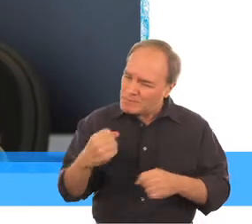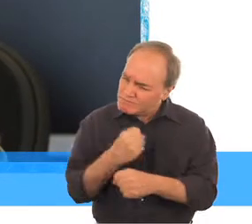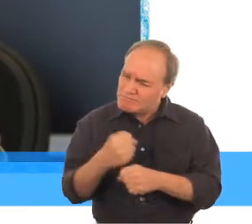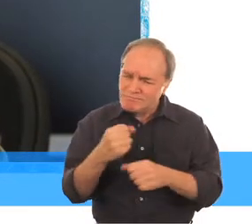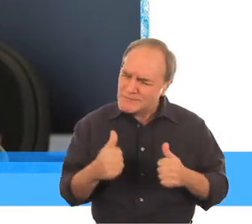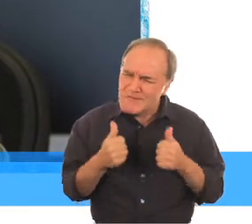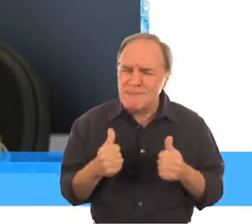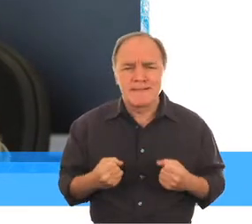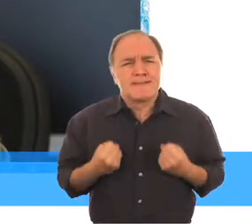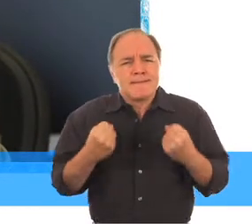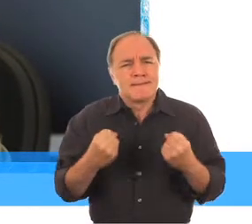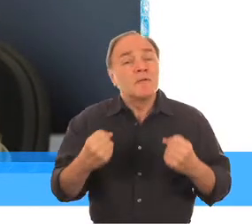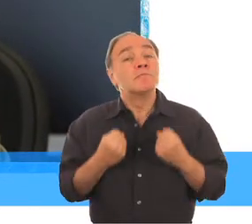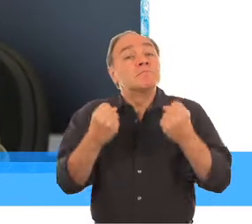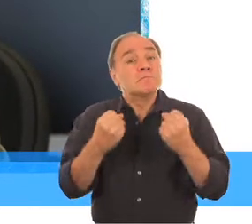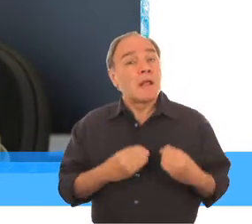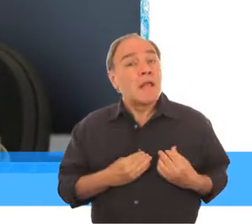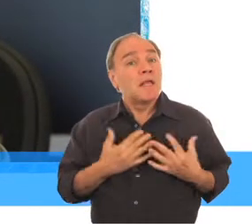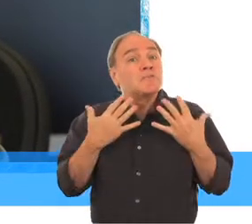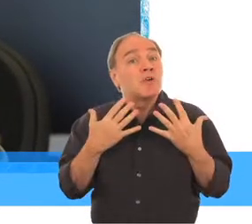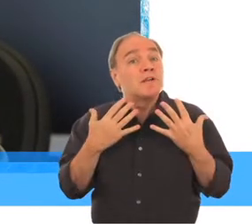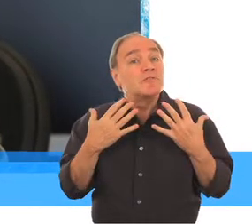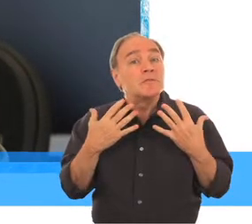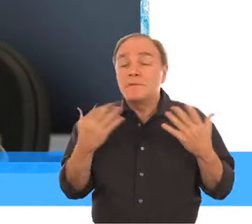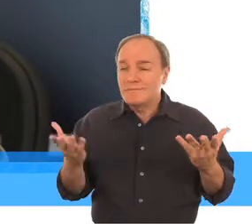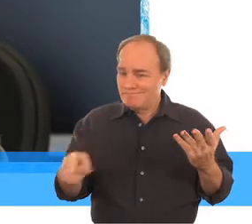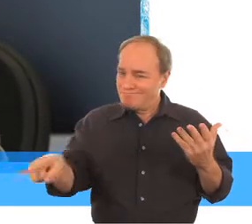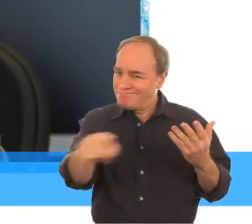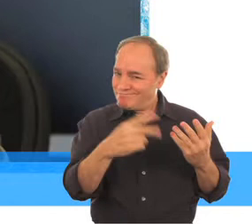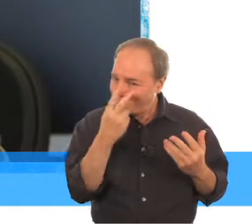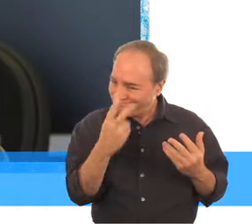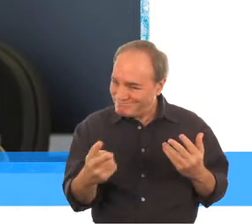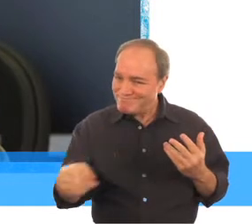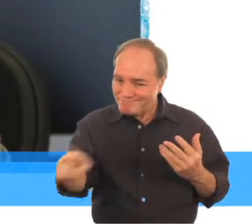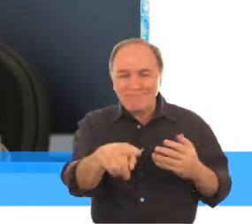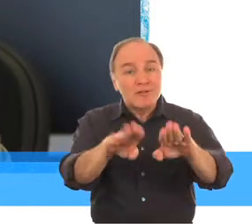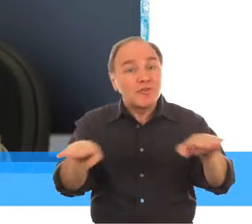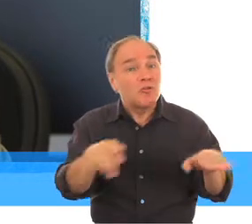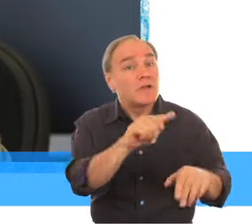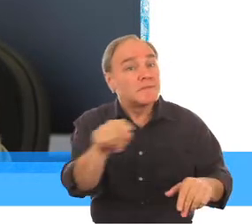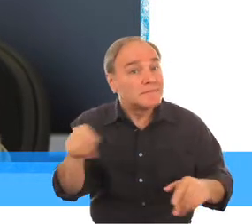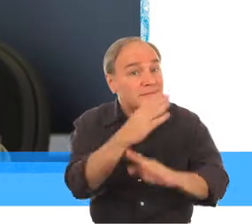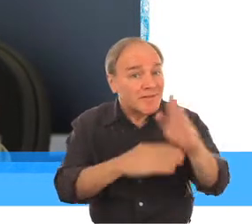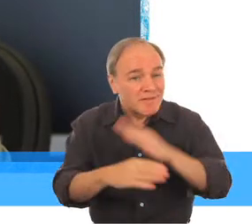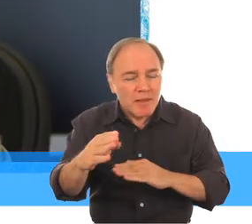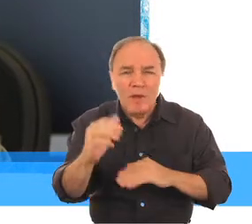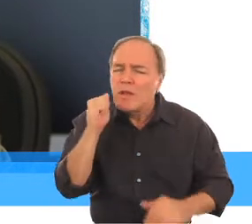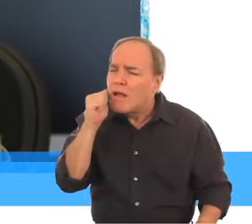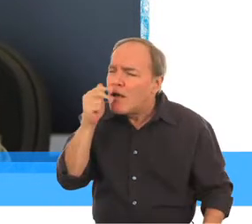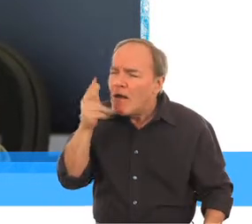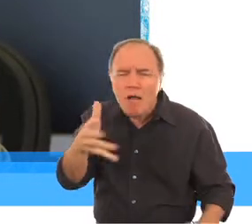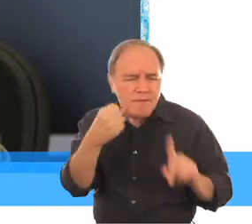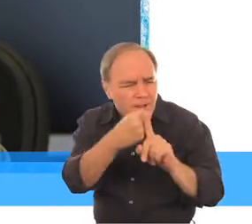faire plus. Et ce faisant, puisons nos forces et notre inspiration des millions d'enfants handicapés, qui